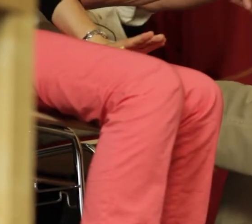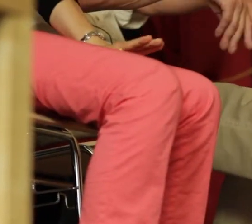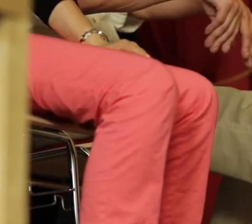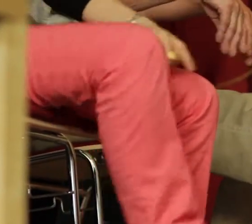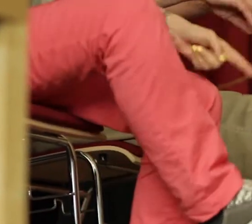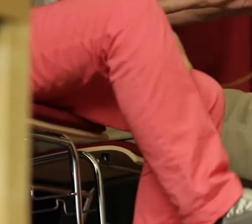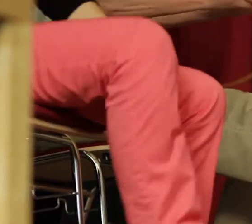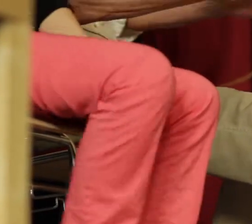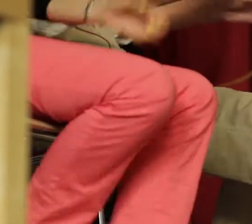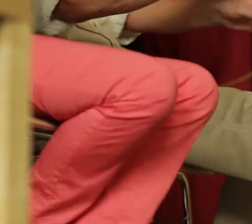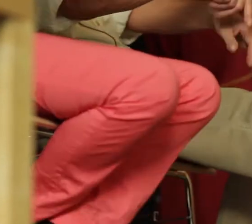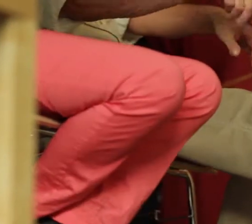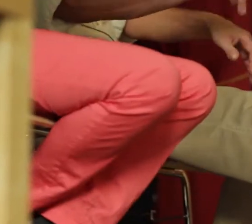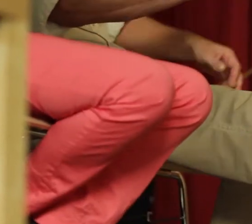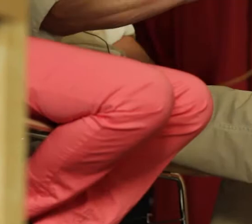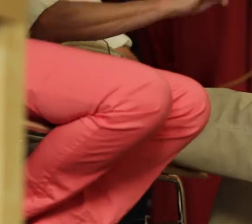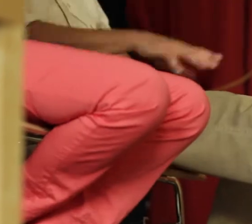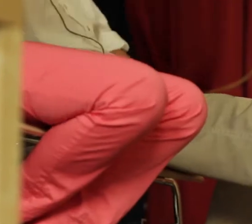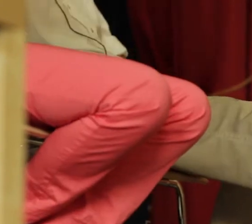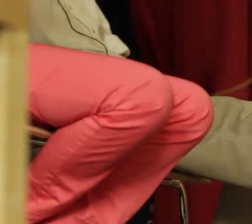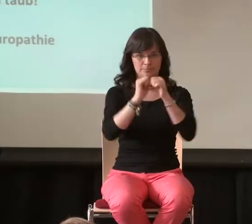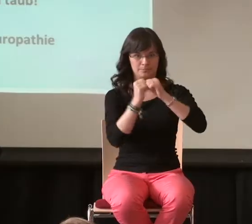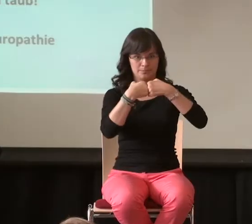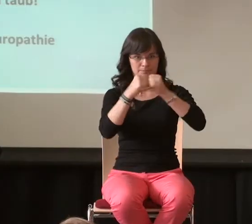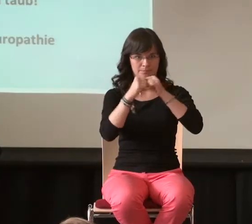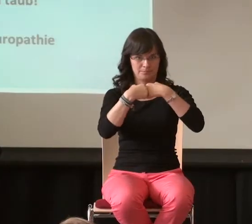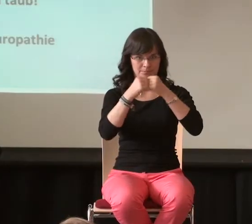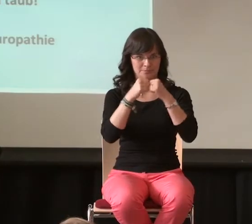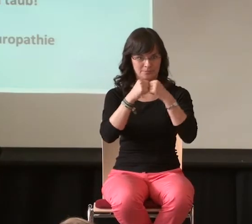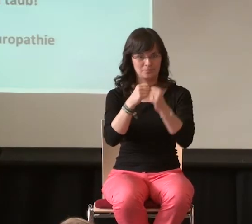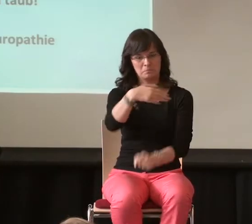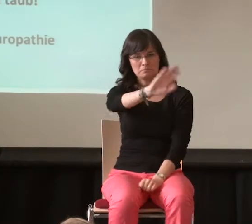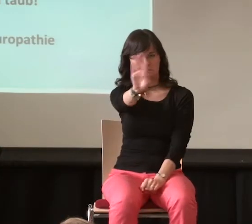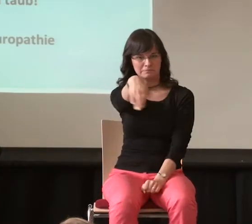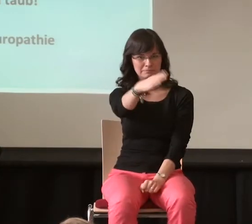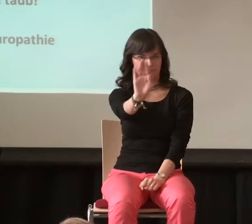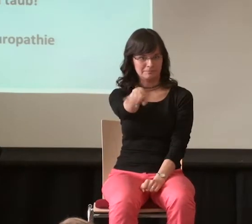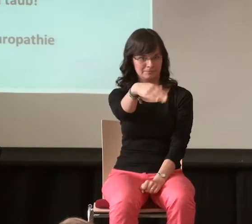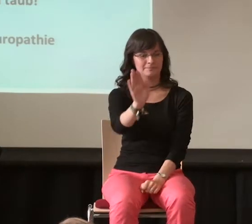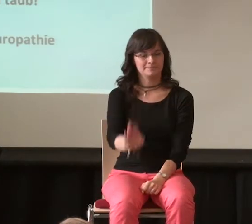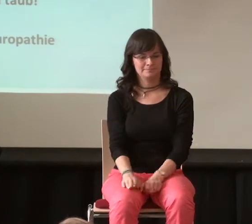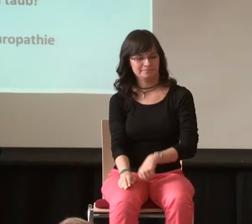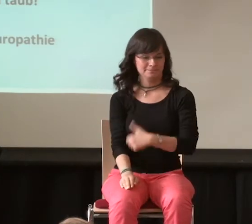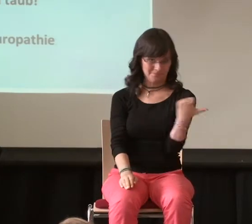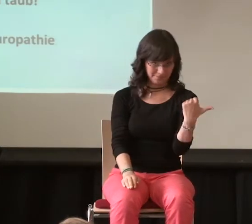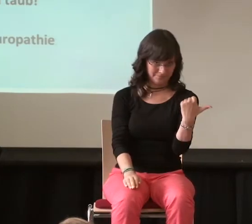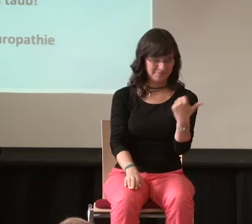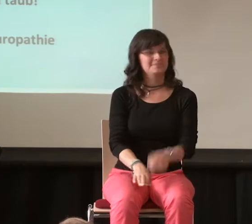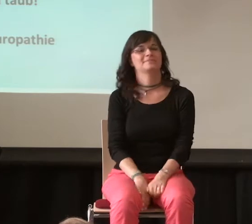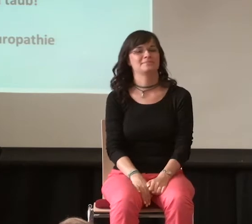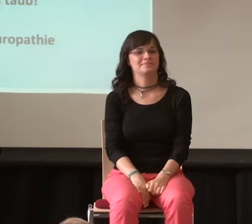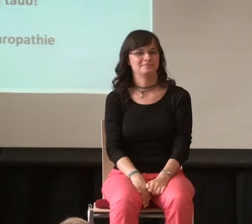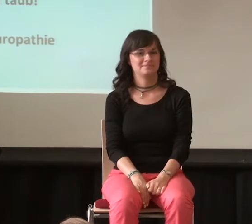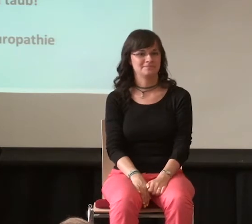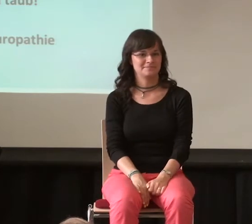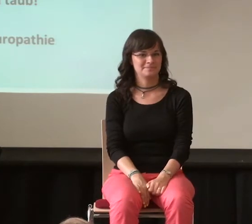Fußgelenke, das eine macht so, das andere macht so und Sie drehen, ja, dabei, so, absetzen die andere Seite und wir bringen